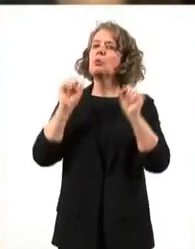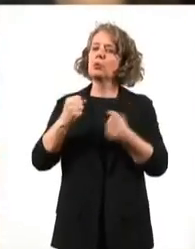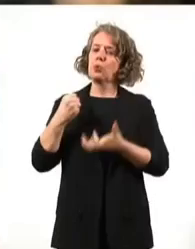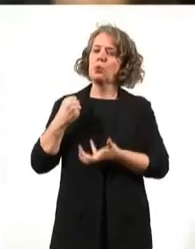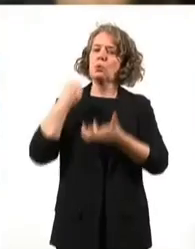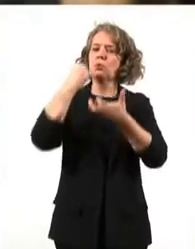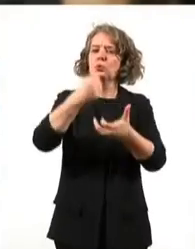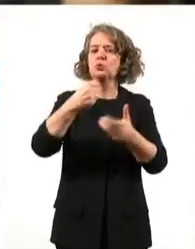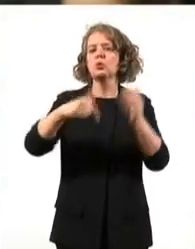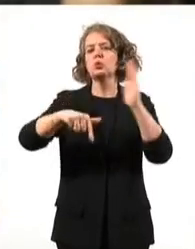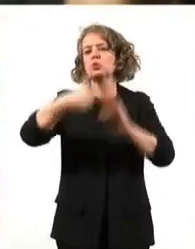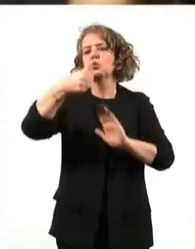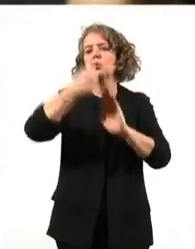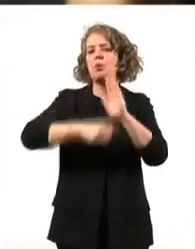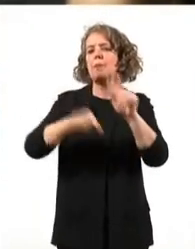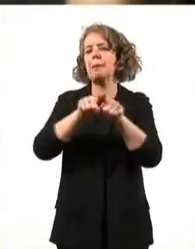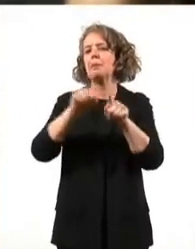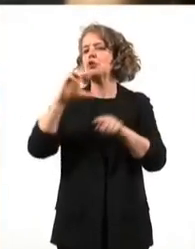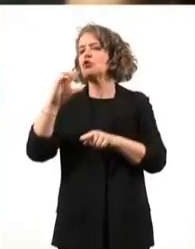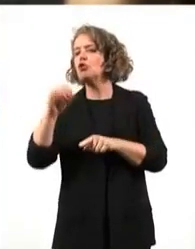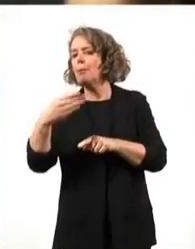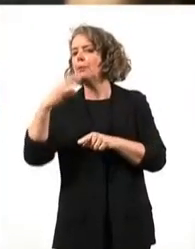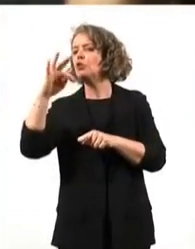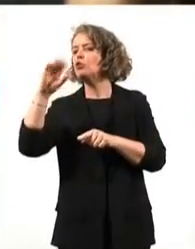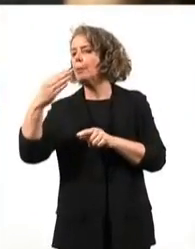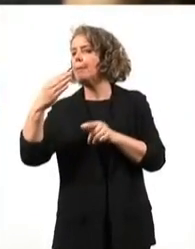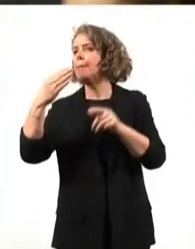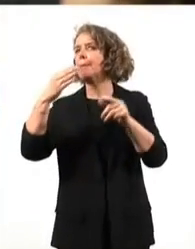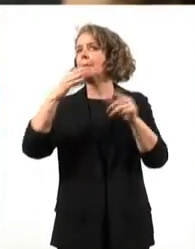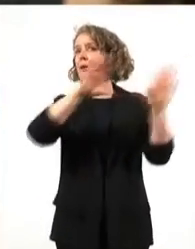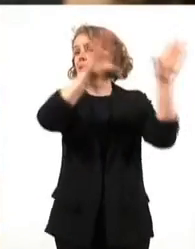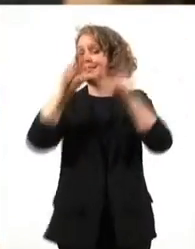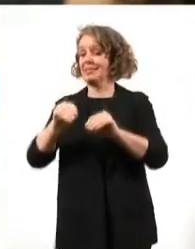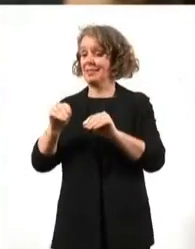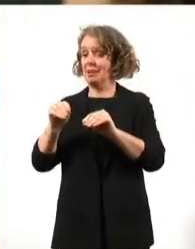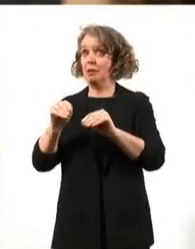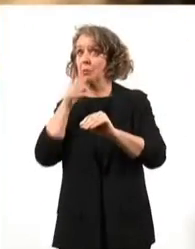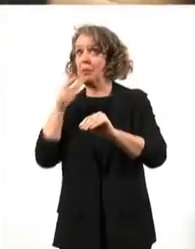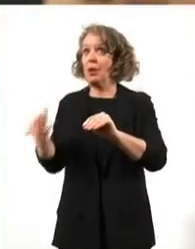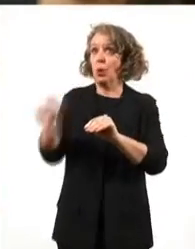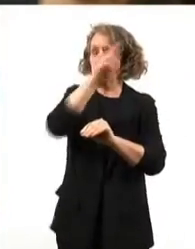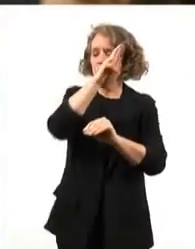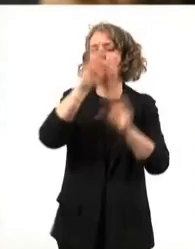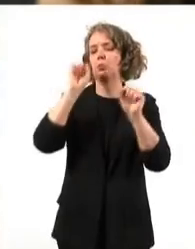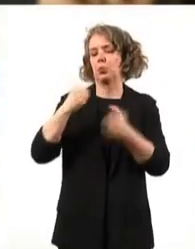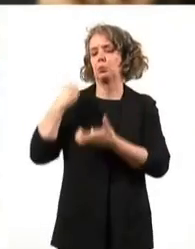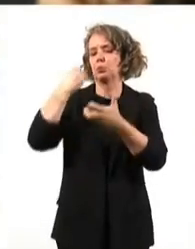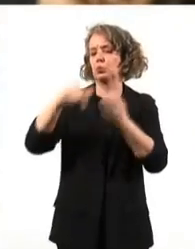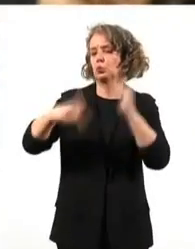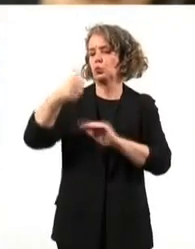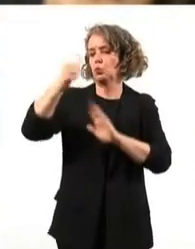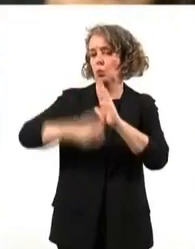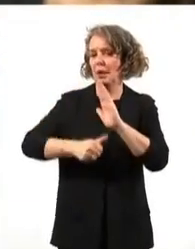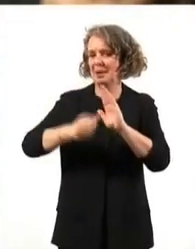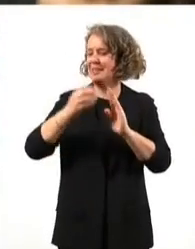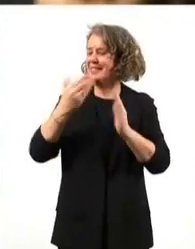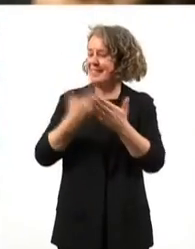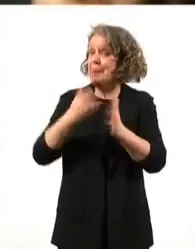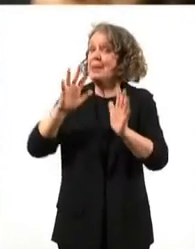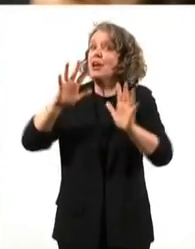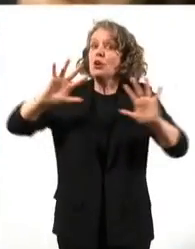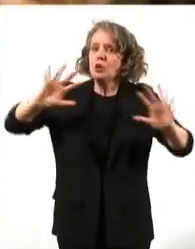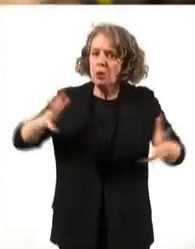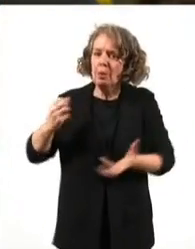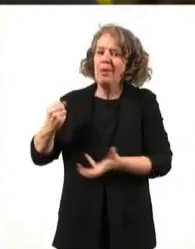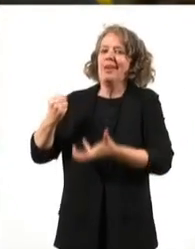12 mois, un peu comme les ultramarins qui ne peuvent pas retourner. Donc je reviendrai. Mais c'est vrai que c'est comment l'avoir. Ça revient à l'accès aux droits aussi. Et ça,